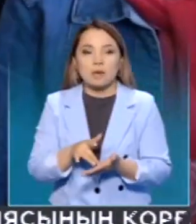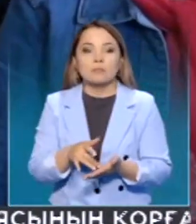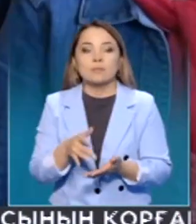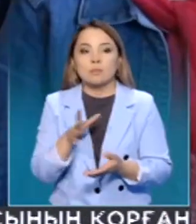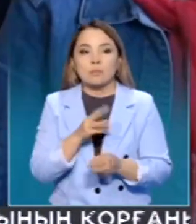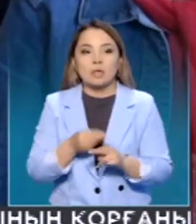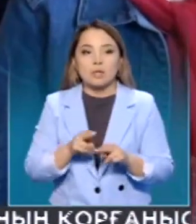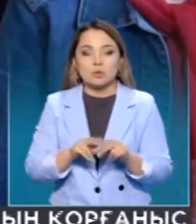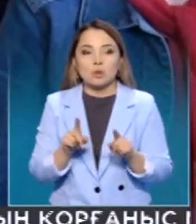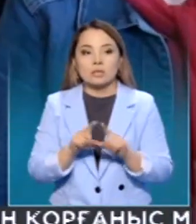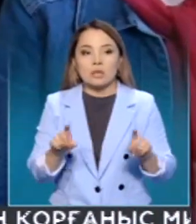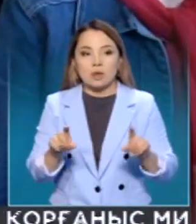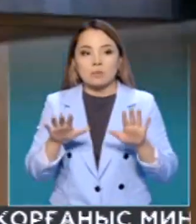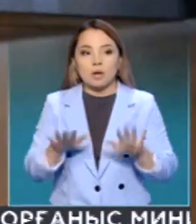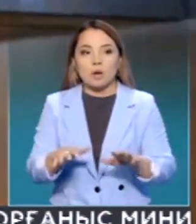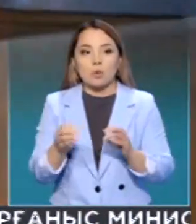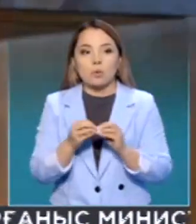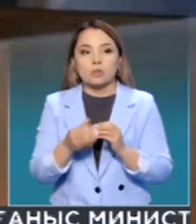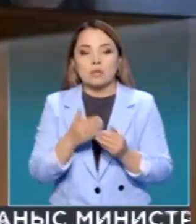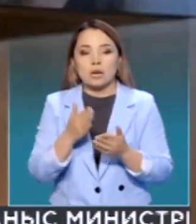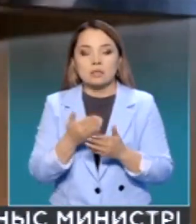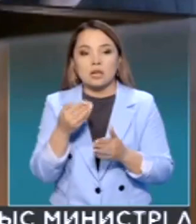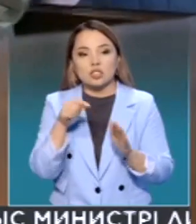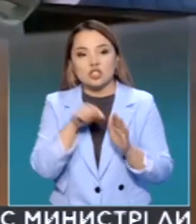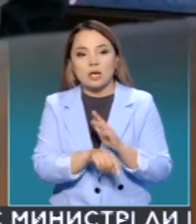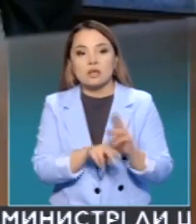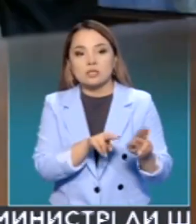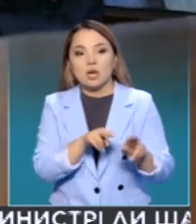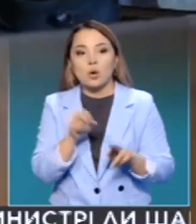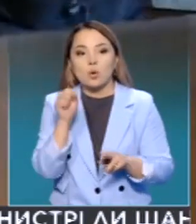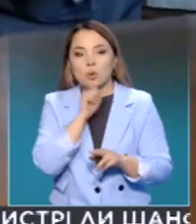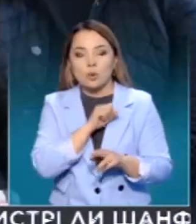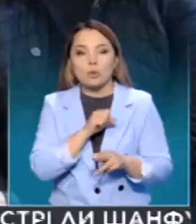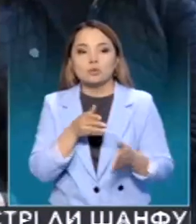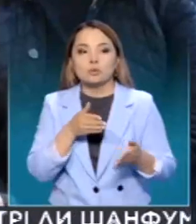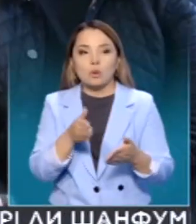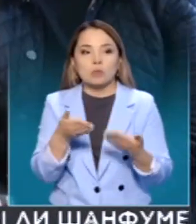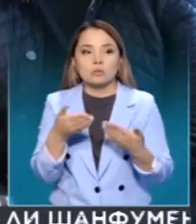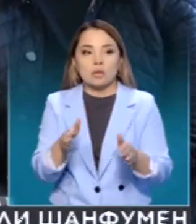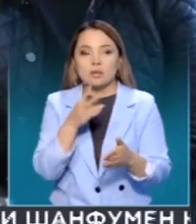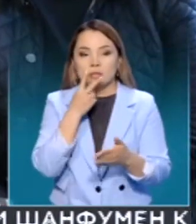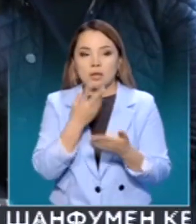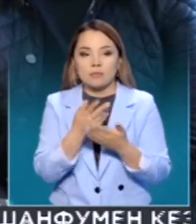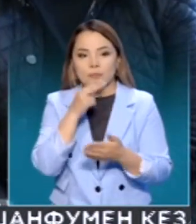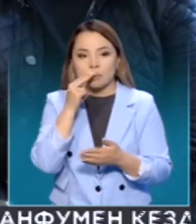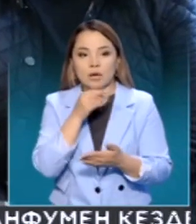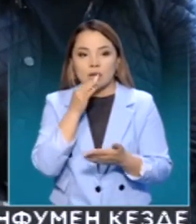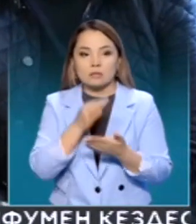ғимараттарын қиратуға, ондағы қару-жарақтың тоналуына жол берген деп айыпталды.